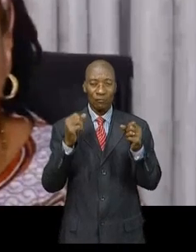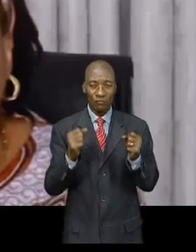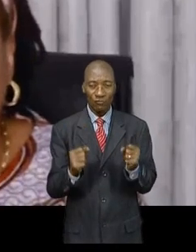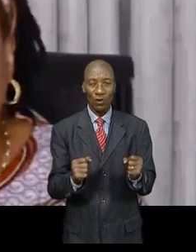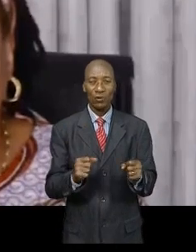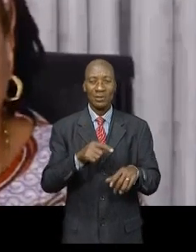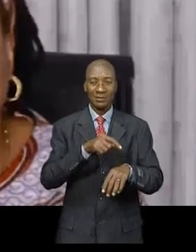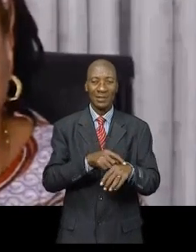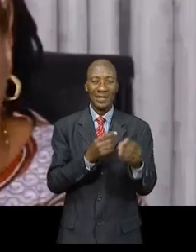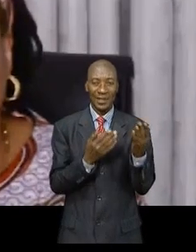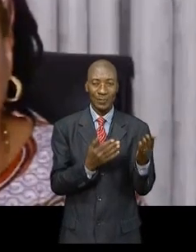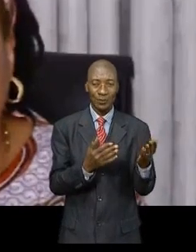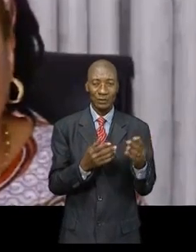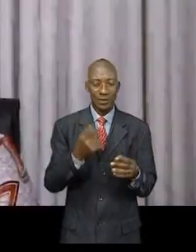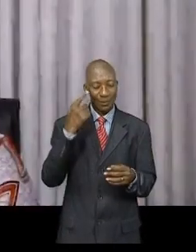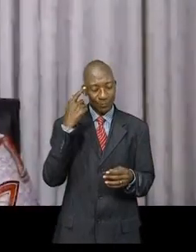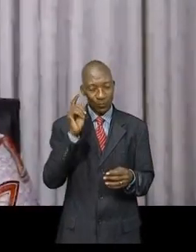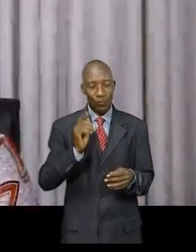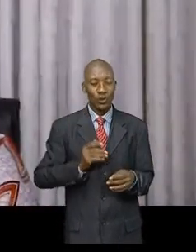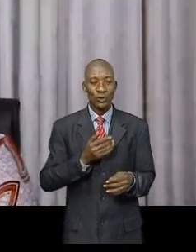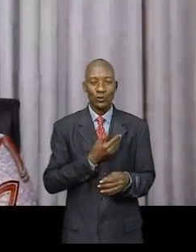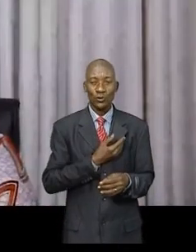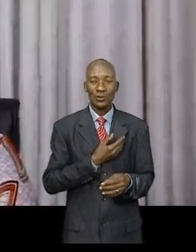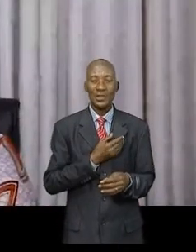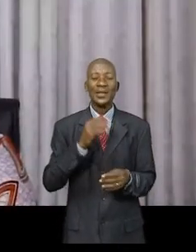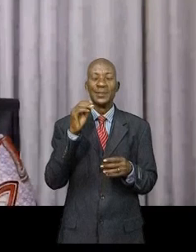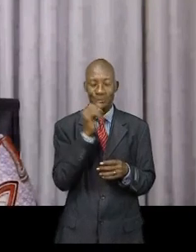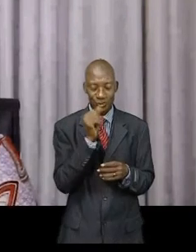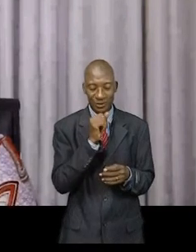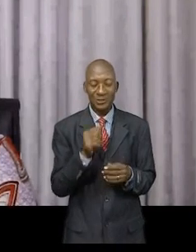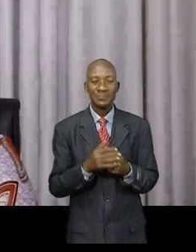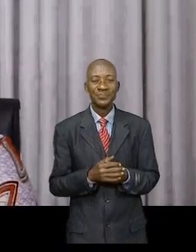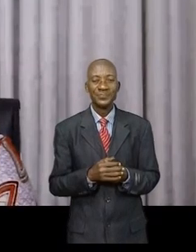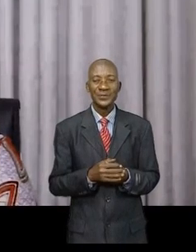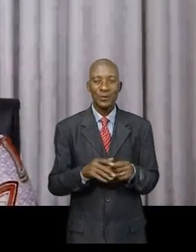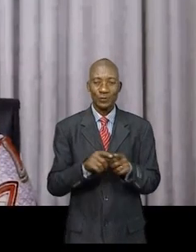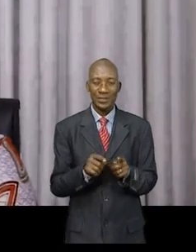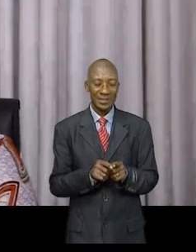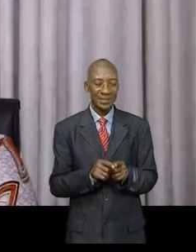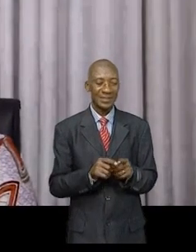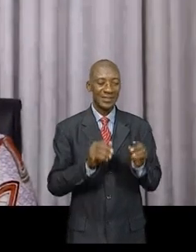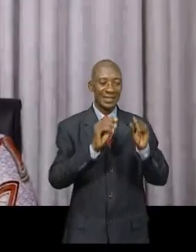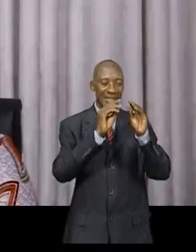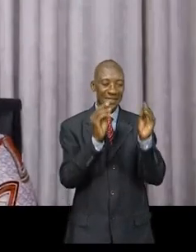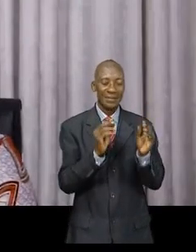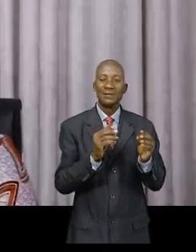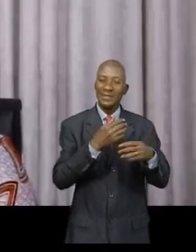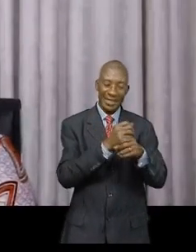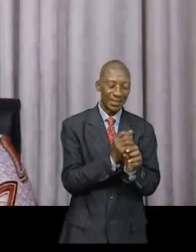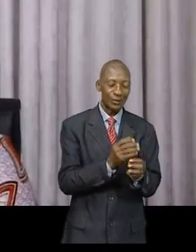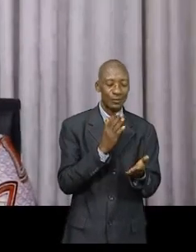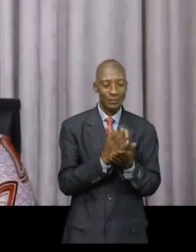de nos inventions grâce à la musique. En méditation et en création privée, à partir de ce lundi